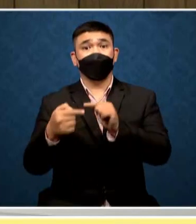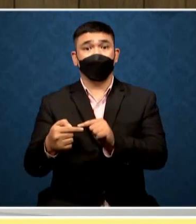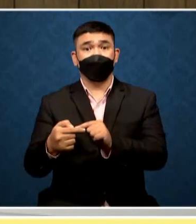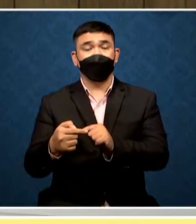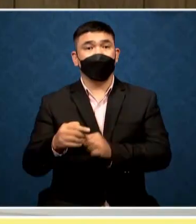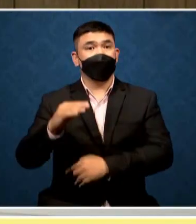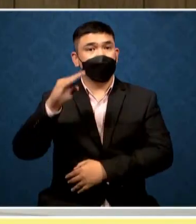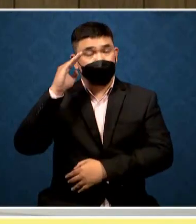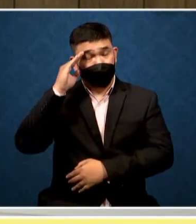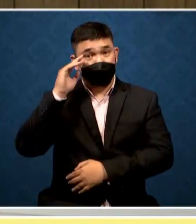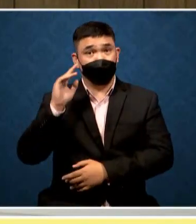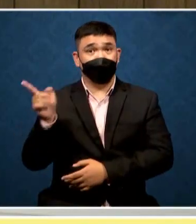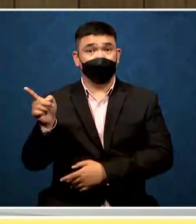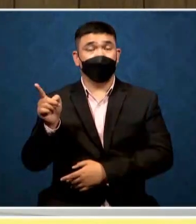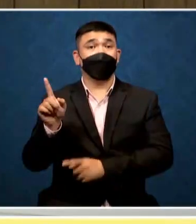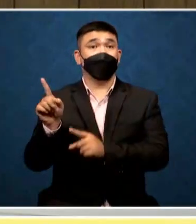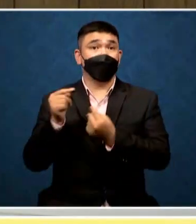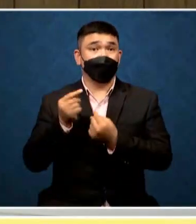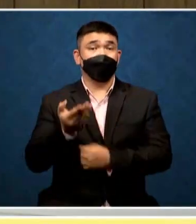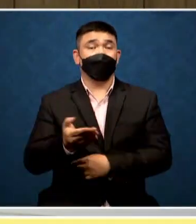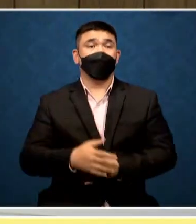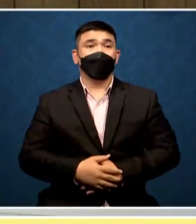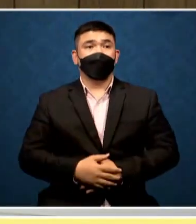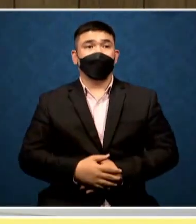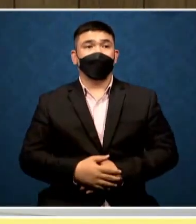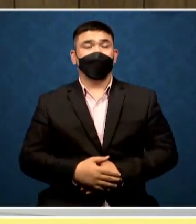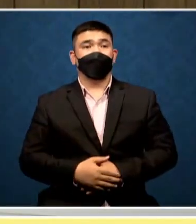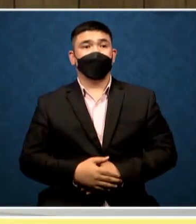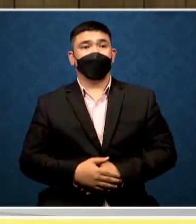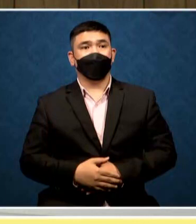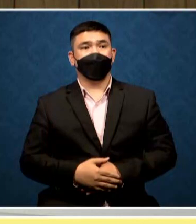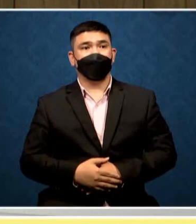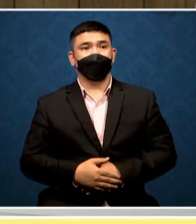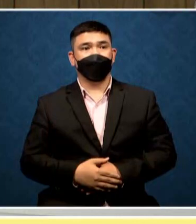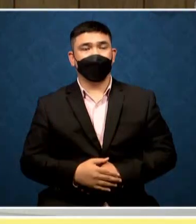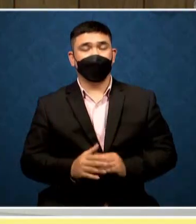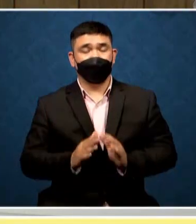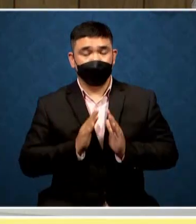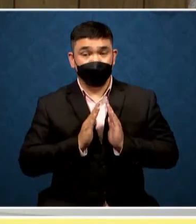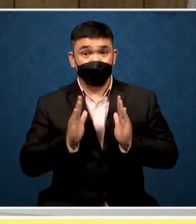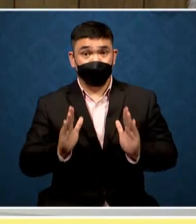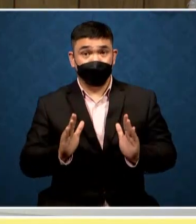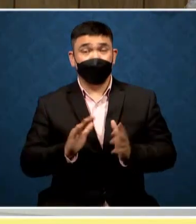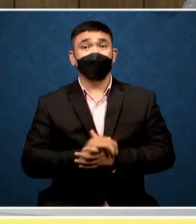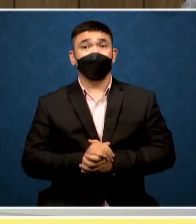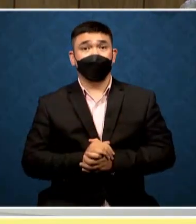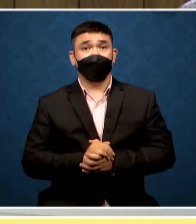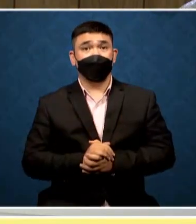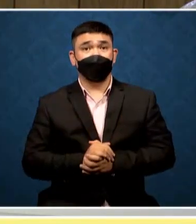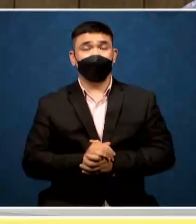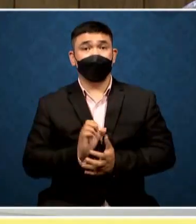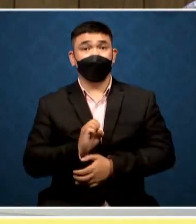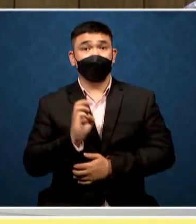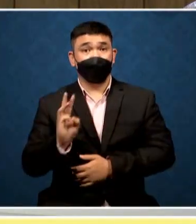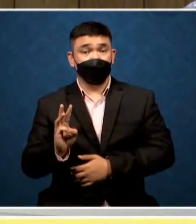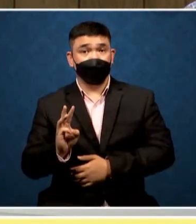เรือเอกศักดิ์สิทธิ์เชิดบุญเมืองดังนี้ครับกราบขอบพระคุณท่านวุฒิสภา